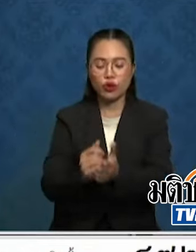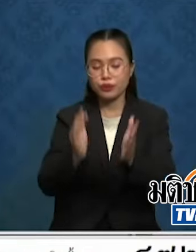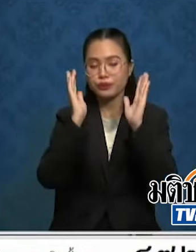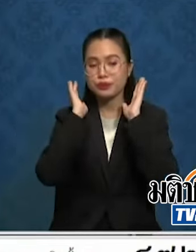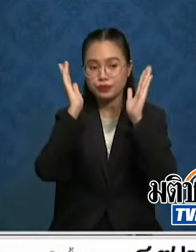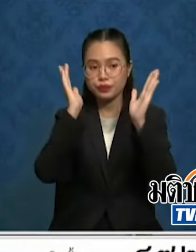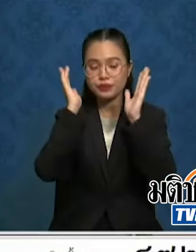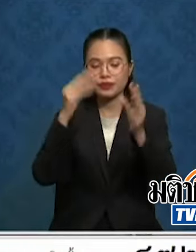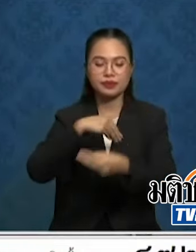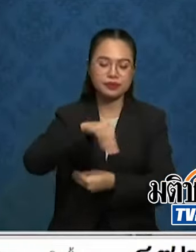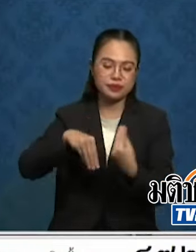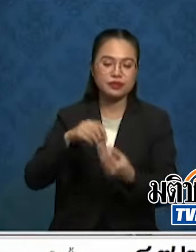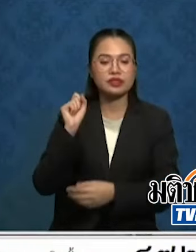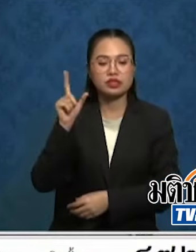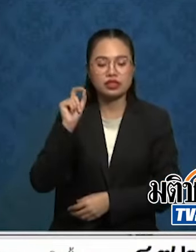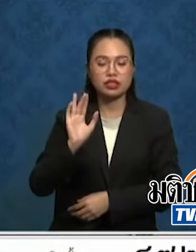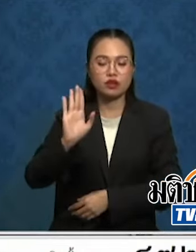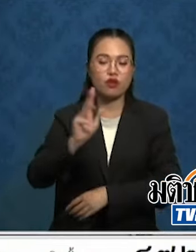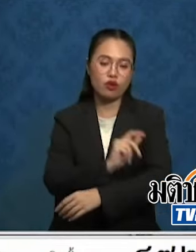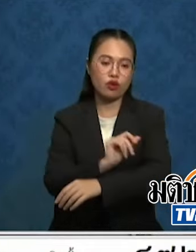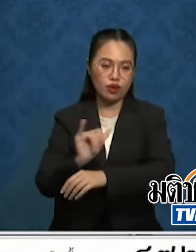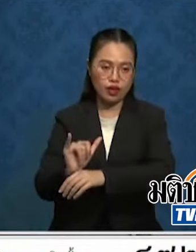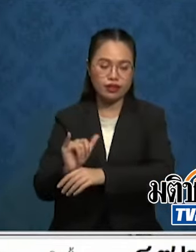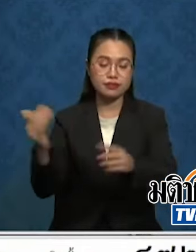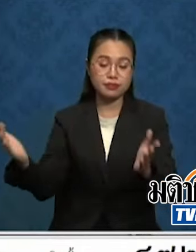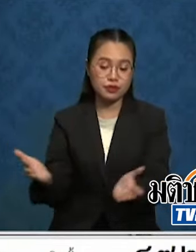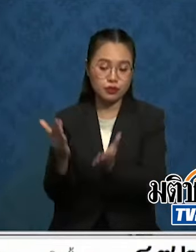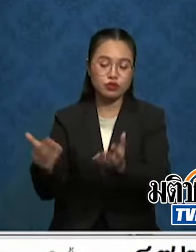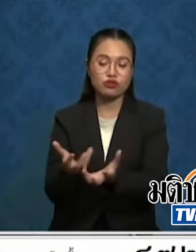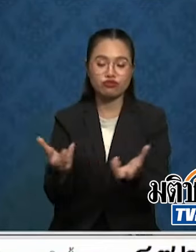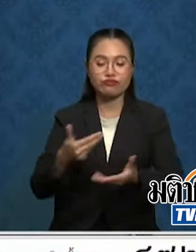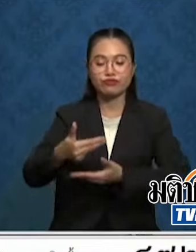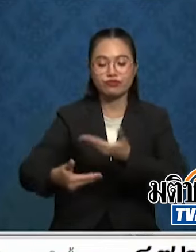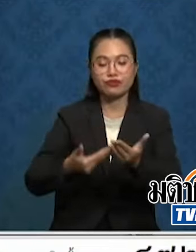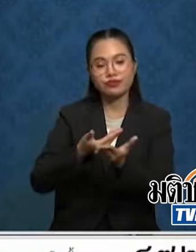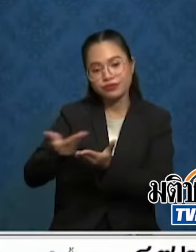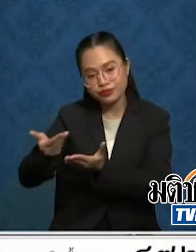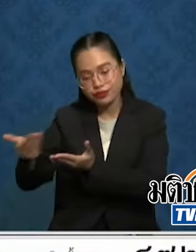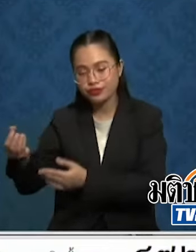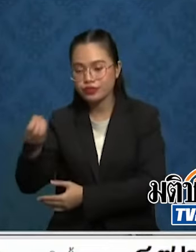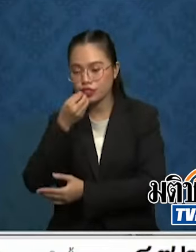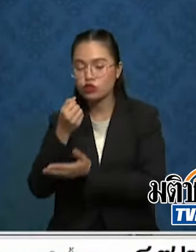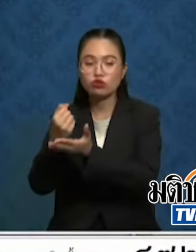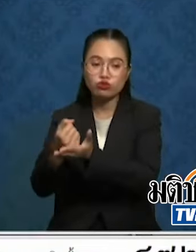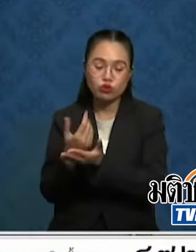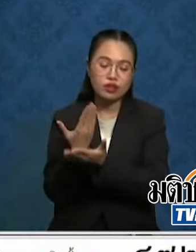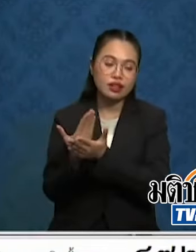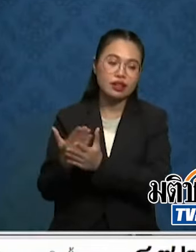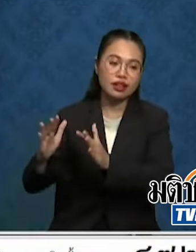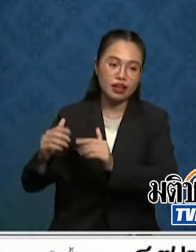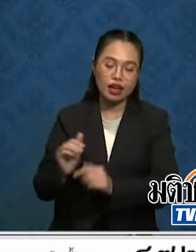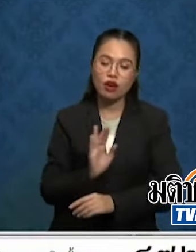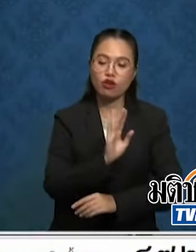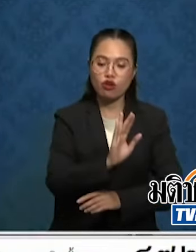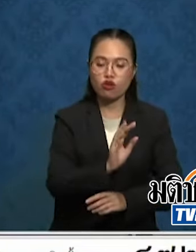พันธ์เศรษฐกิจสร้างสรรค์วัฒนธรรมของชุมชนเป็นการสนับสนุนสินค้าสร้างรายได้และขยายตลาดใหม่ให้กับผลิต